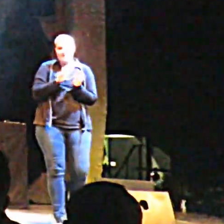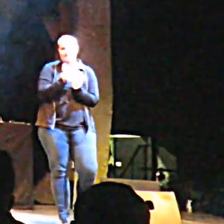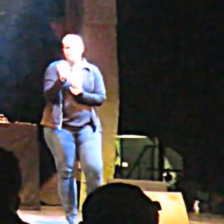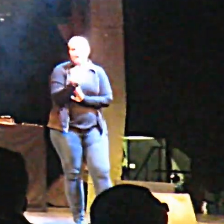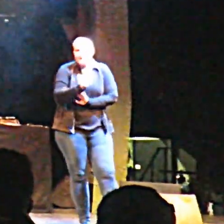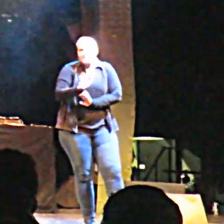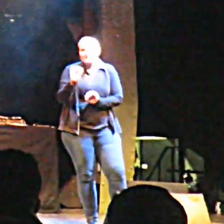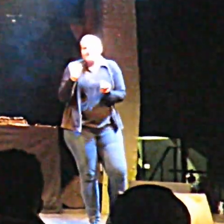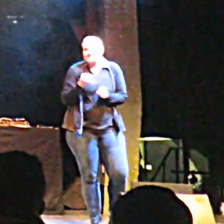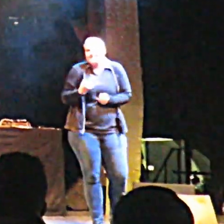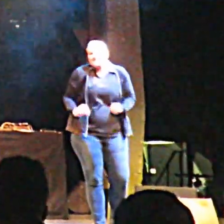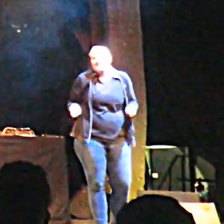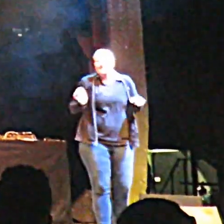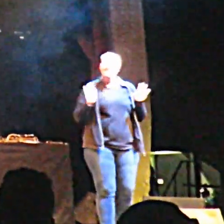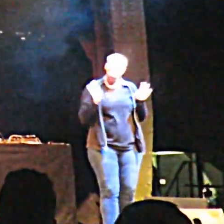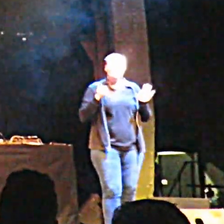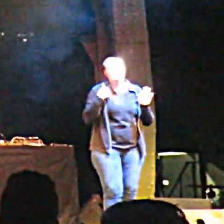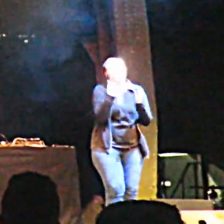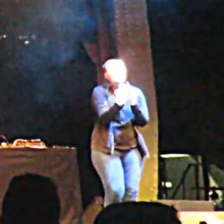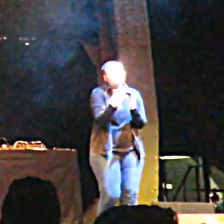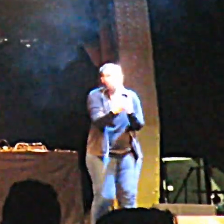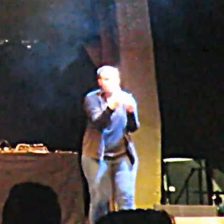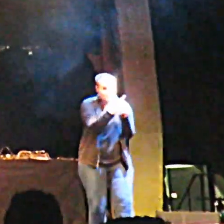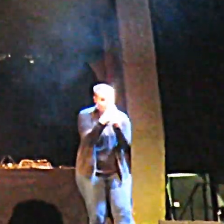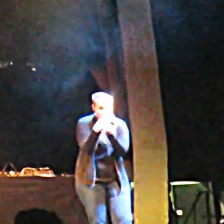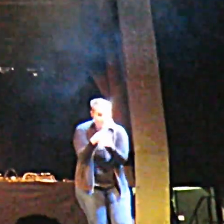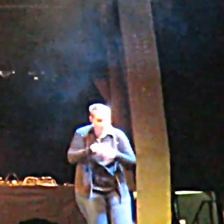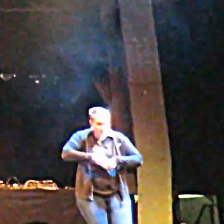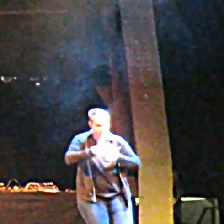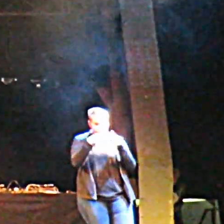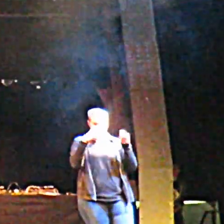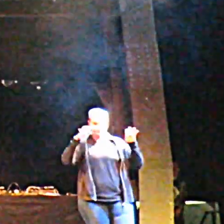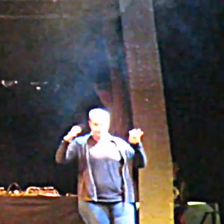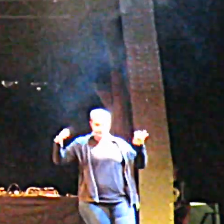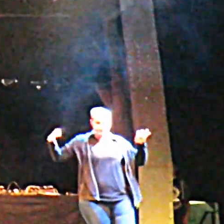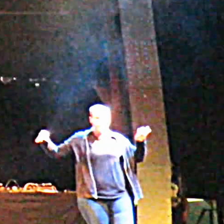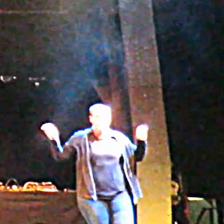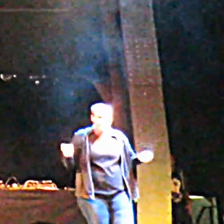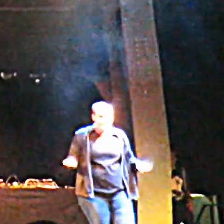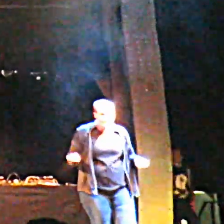einfach in Substitution. Komm ins Schlüssel ist und erfahre die Geheimnisse von Babylon.